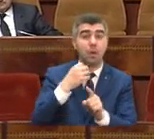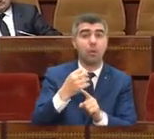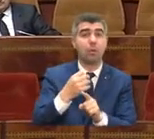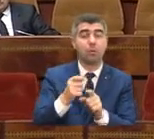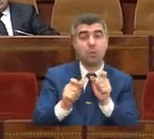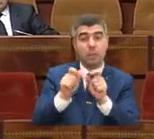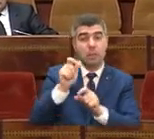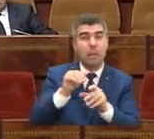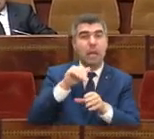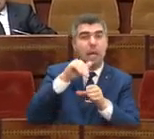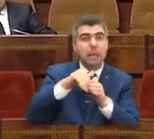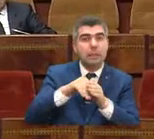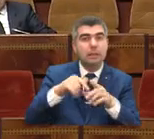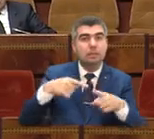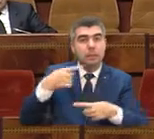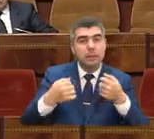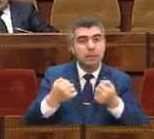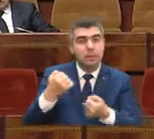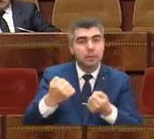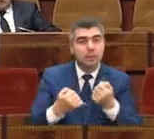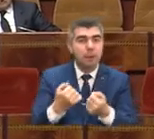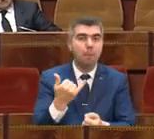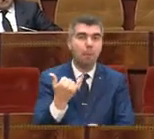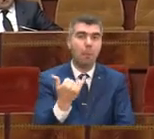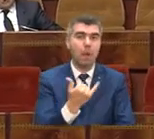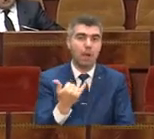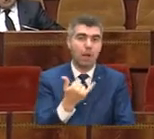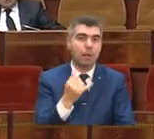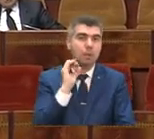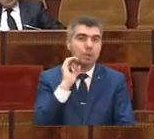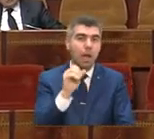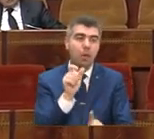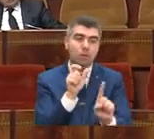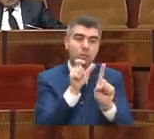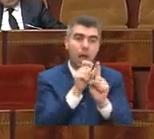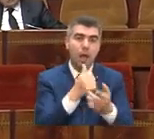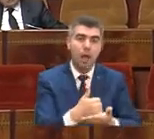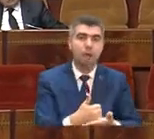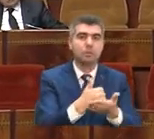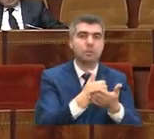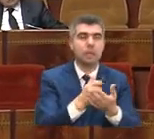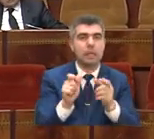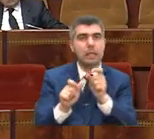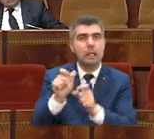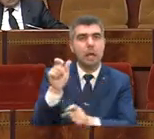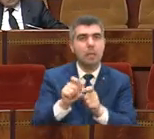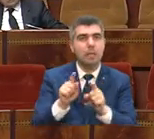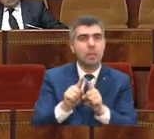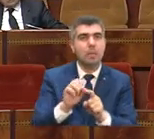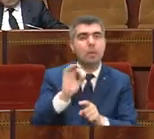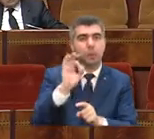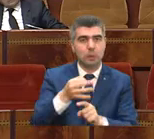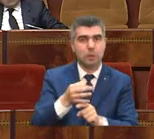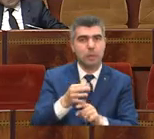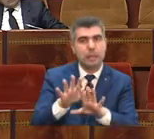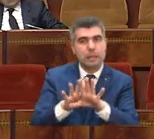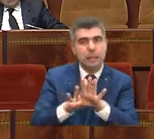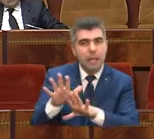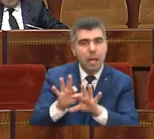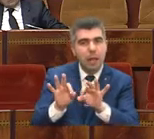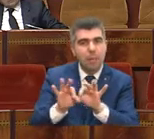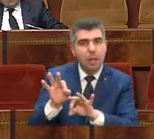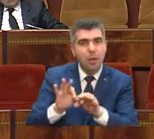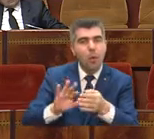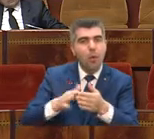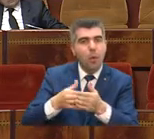مواطنه، كمعارضه كتوضع صلب الاهتمام ديالها مصلحه المواطن، كنطلبوا منكم انكم تقوموا بكل التدابير اللازمه من اجل